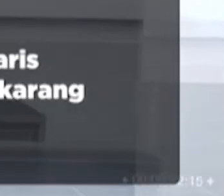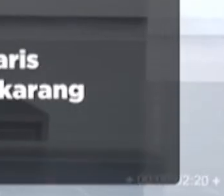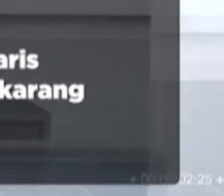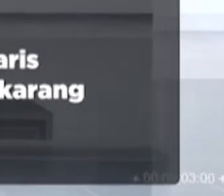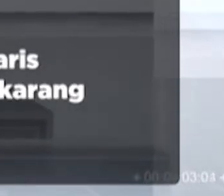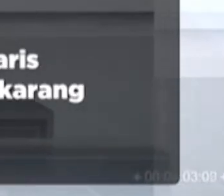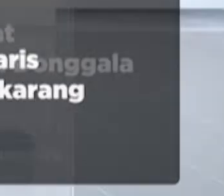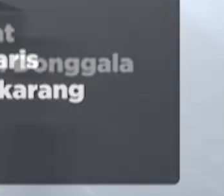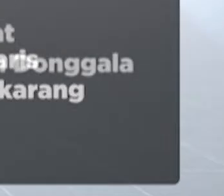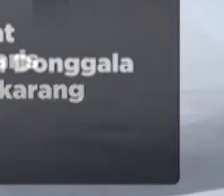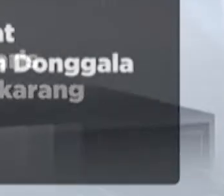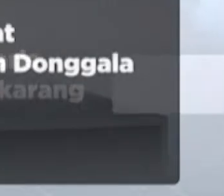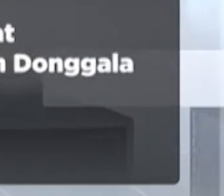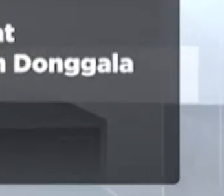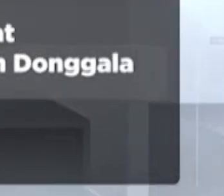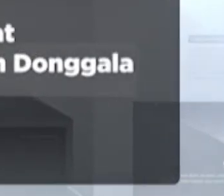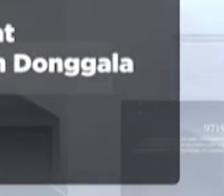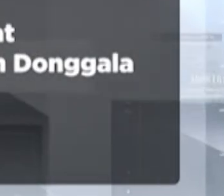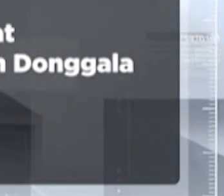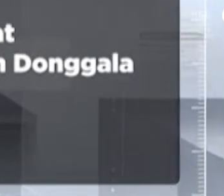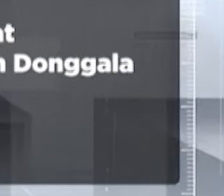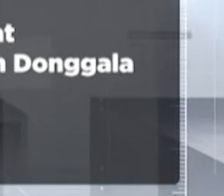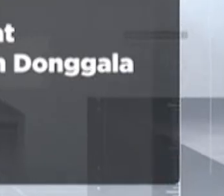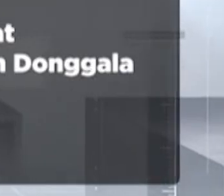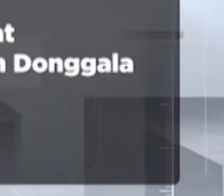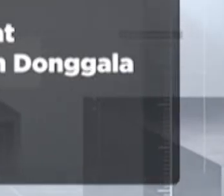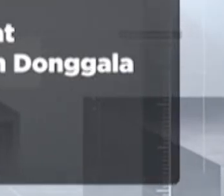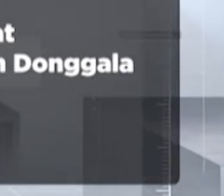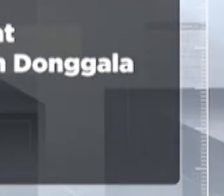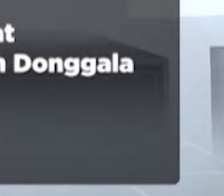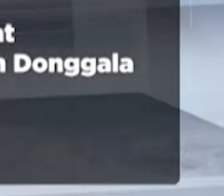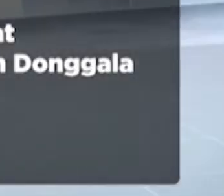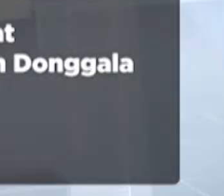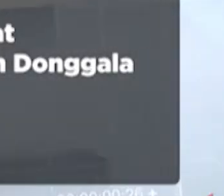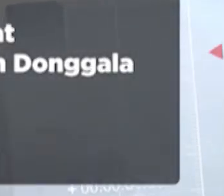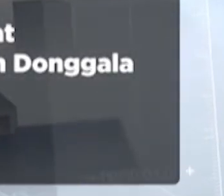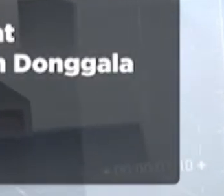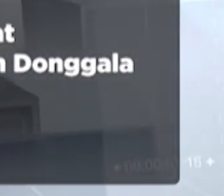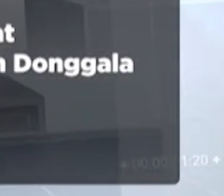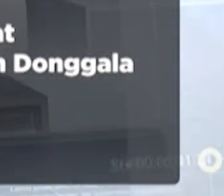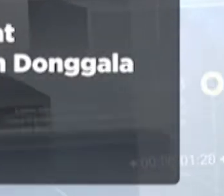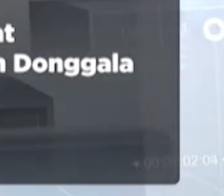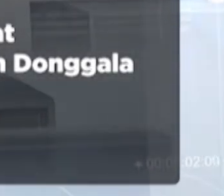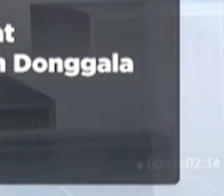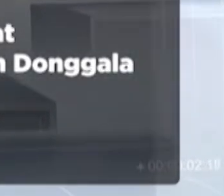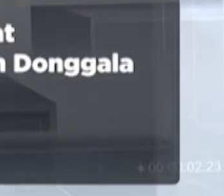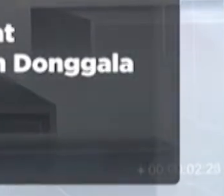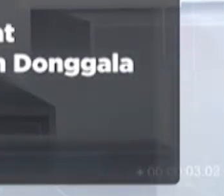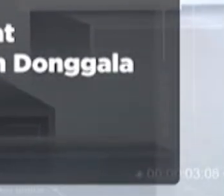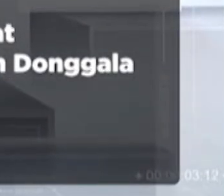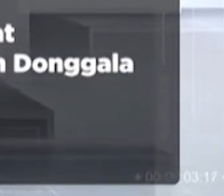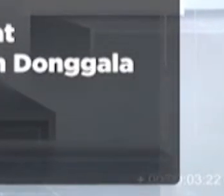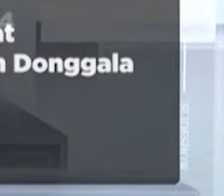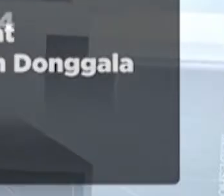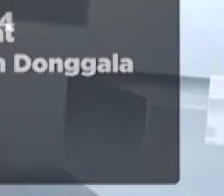Palu. Dr. Ahsan Marjudo, SPI, MSI, Dosen Fakultas Perikanan Universitas Al-Hayrat, Kota